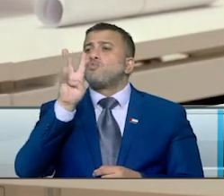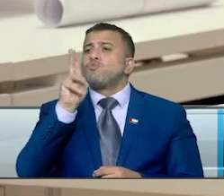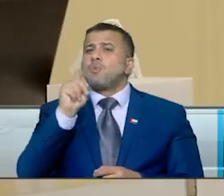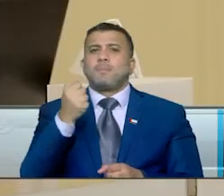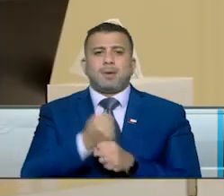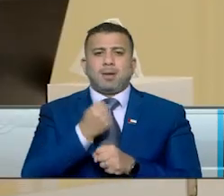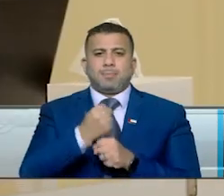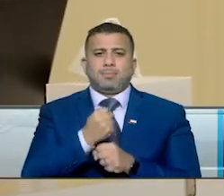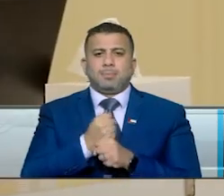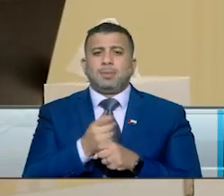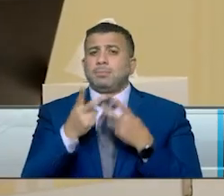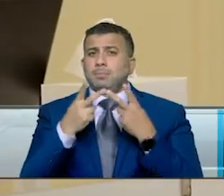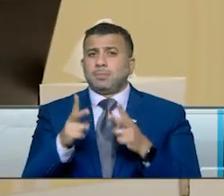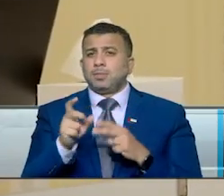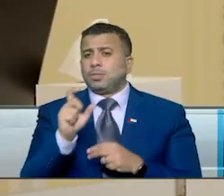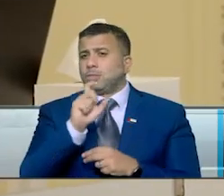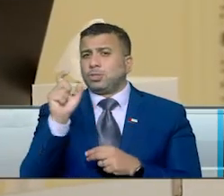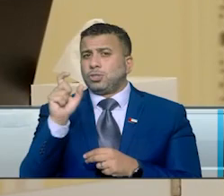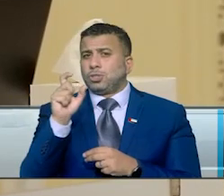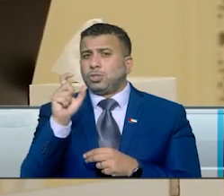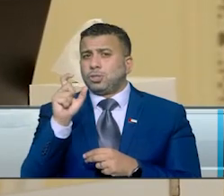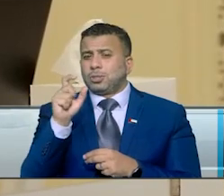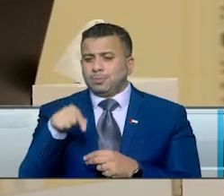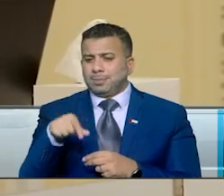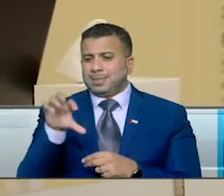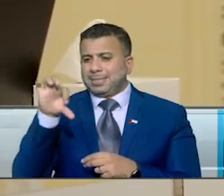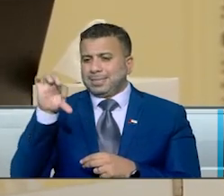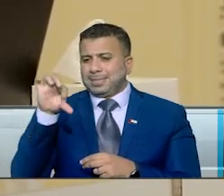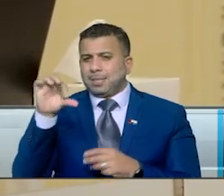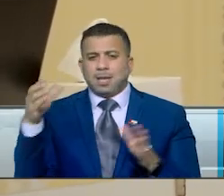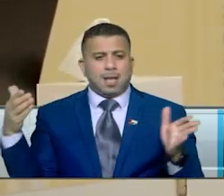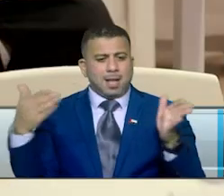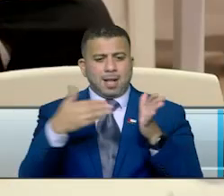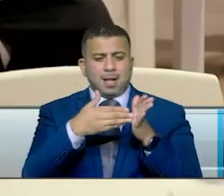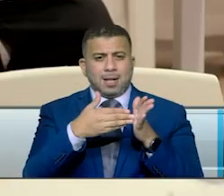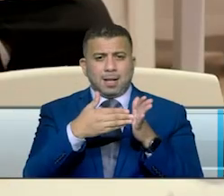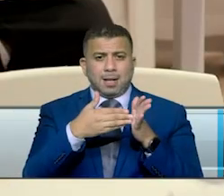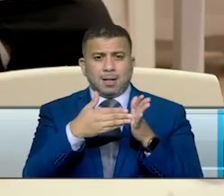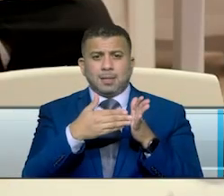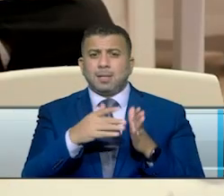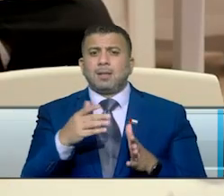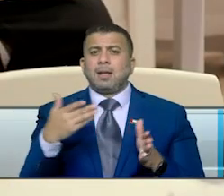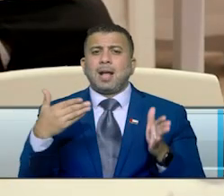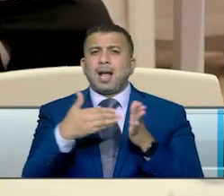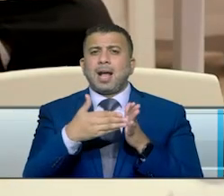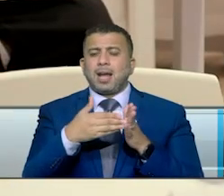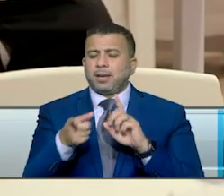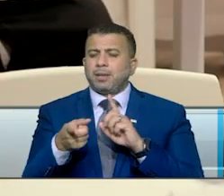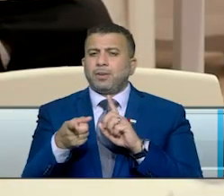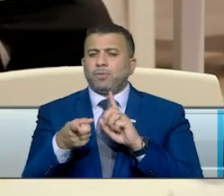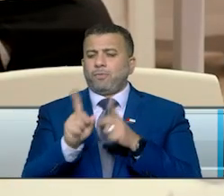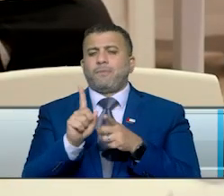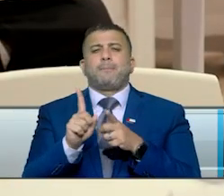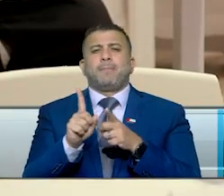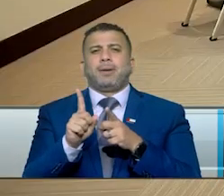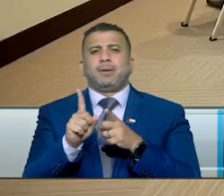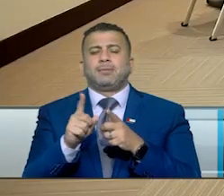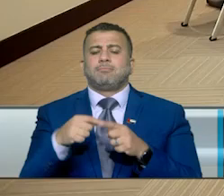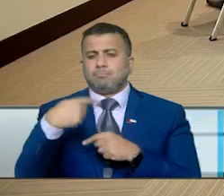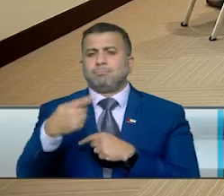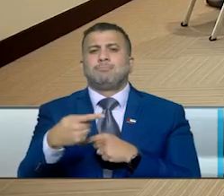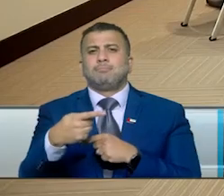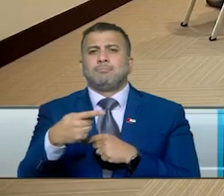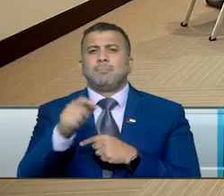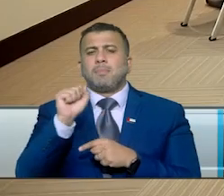عمل ابتداء من شهر سبتمبر الجاري واستمرارا حتى آخر نوفمبر المقبل، تقدم